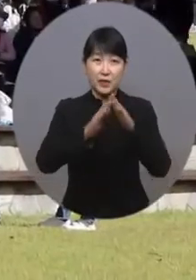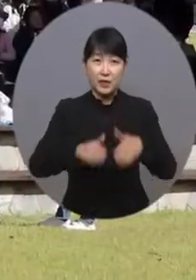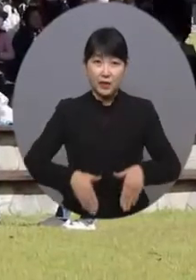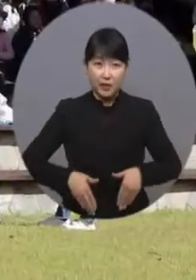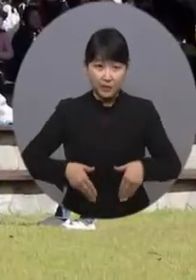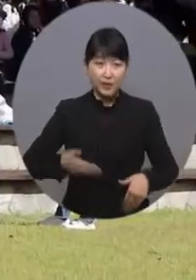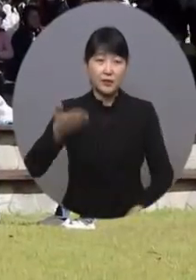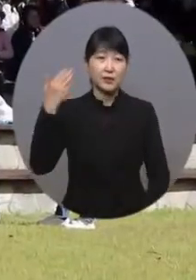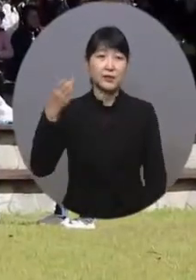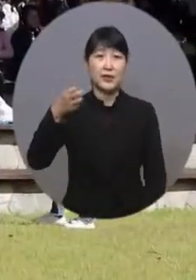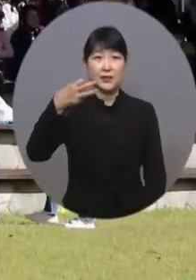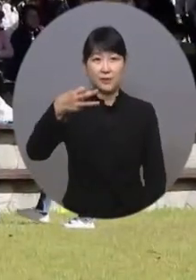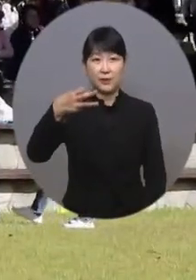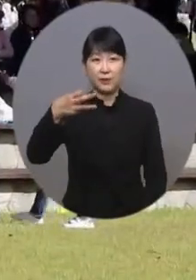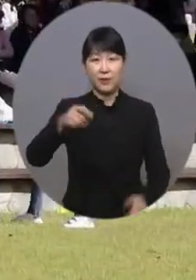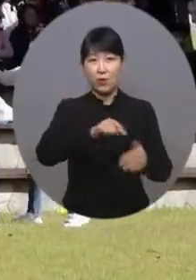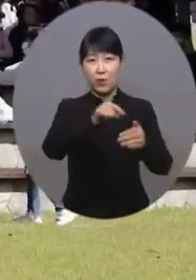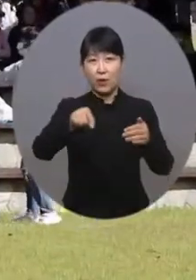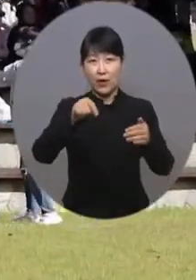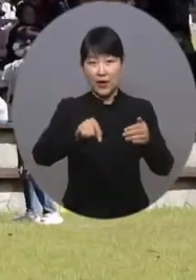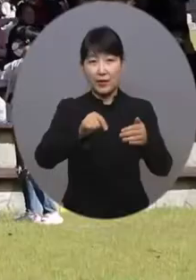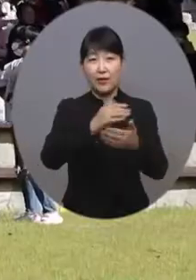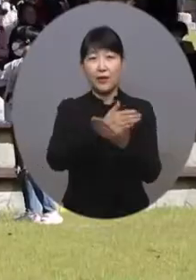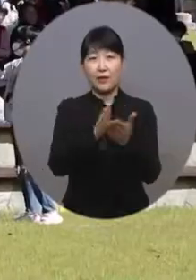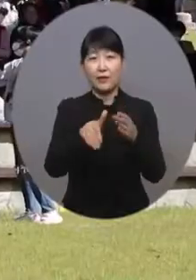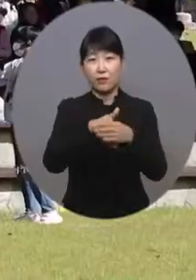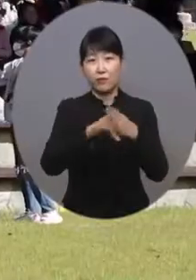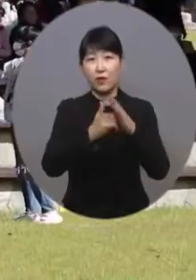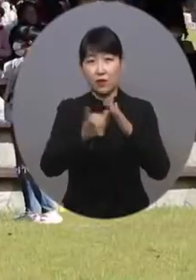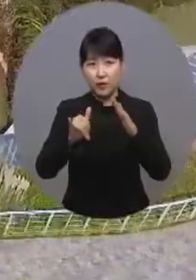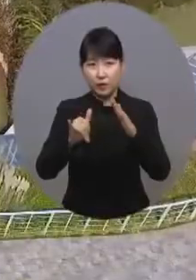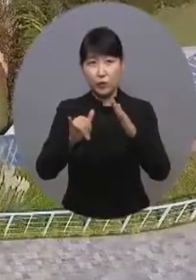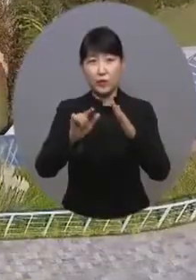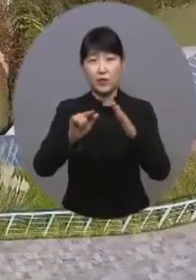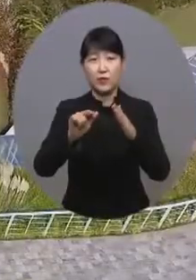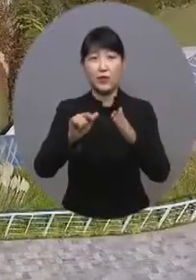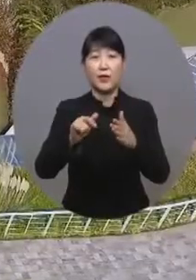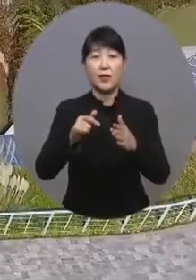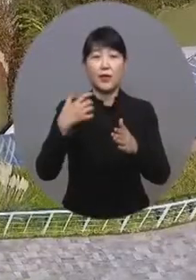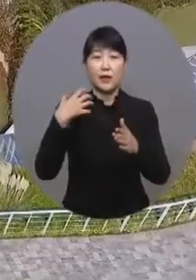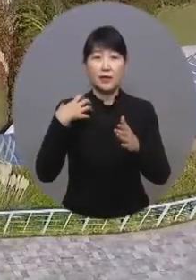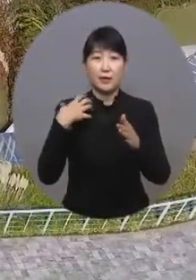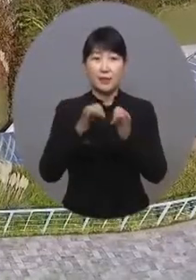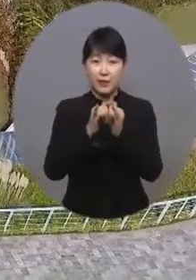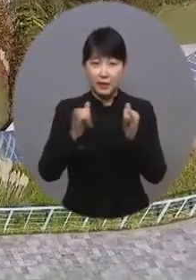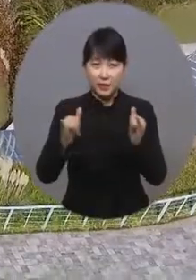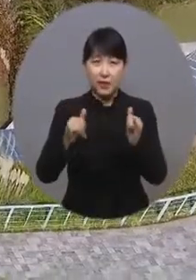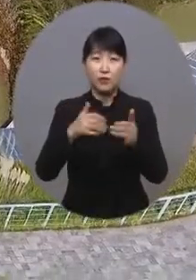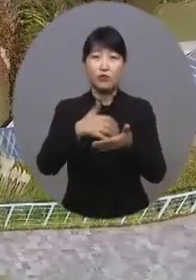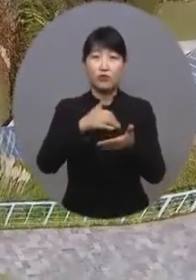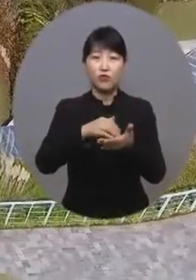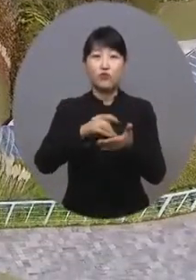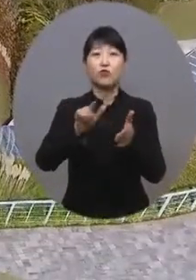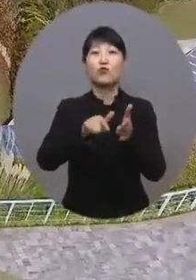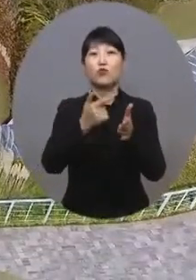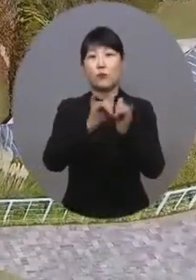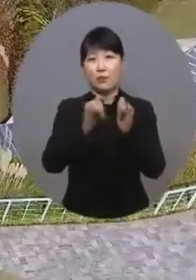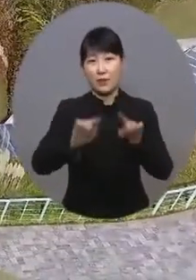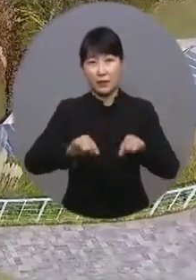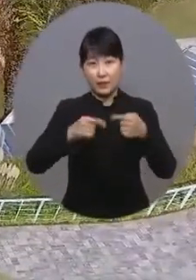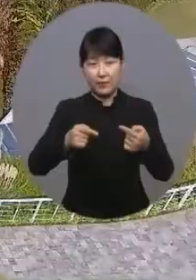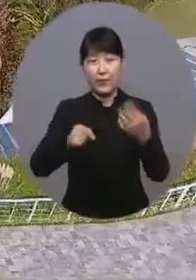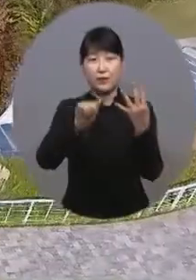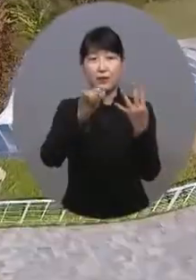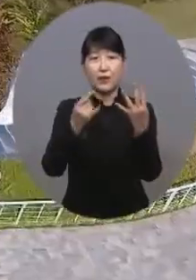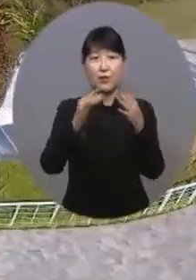13일 도내 다문화 가족과 관계자 600여 명이 참여한 가운데 순천만 국제습지센터에서 제4회